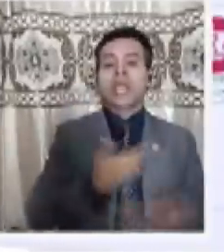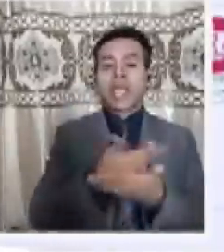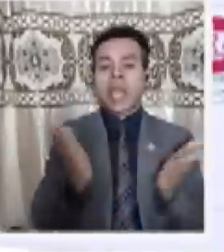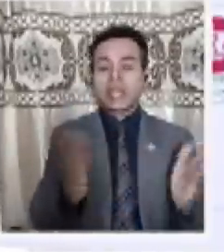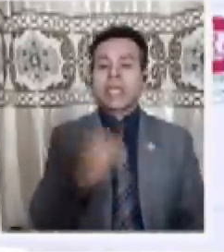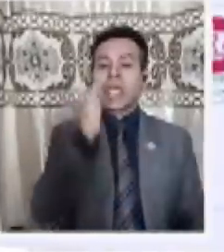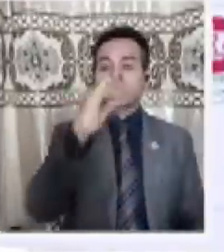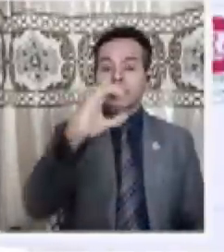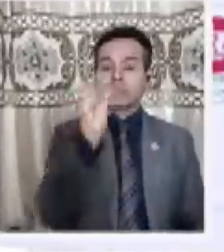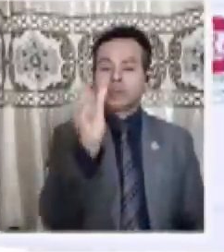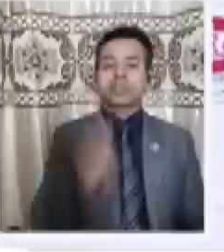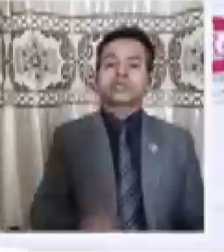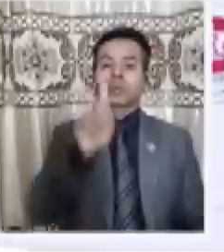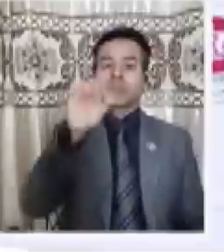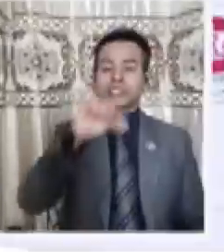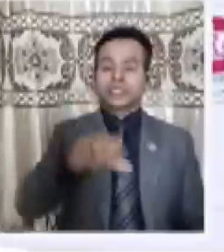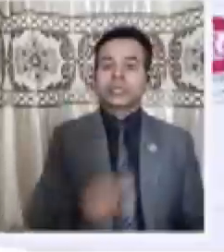সারা দেশে সাধারণ শয্যা সংখ্যা